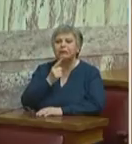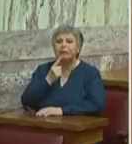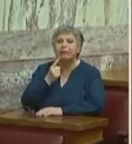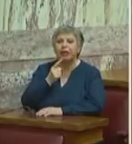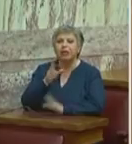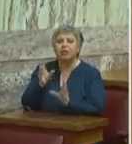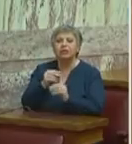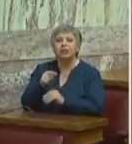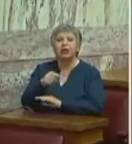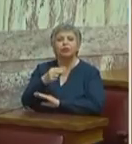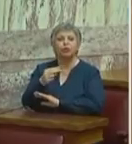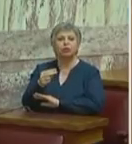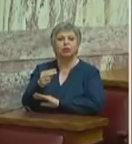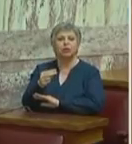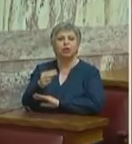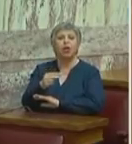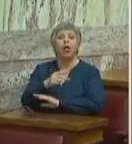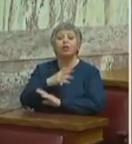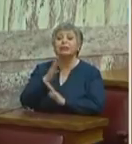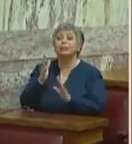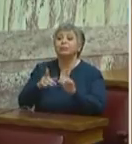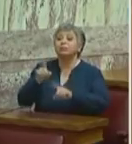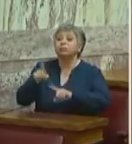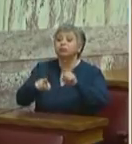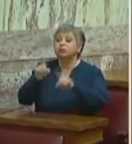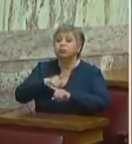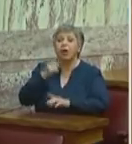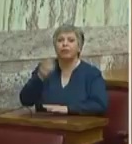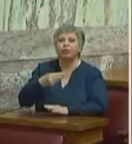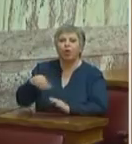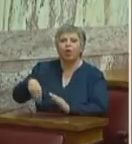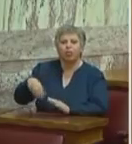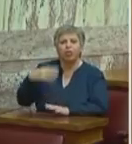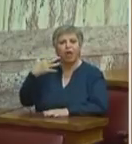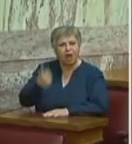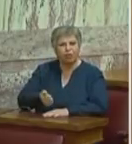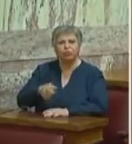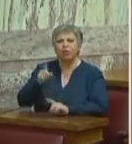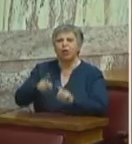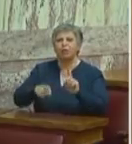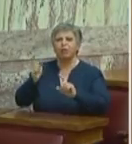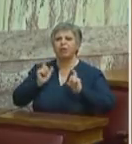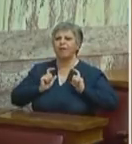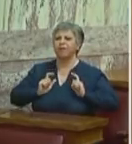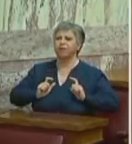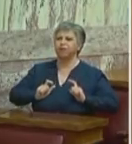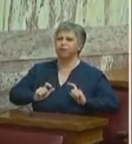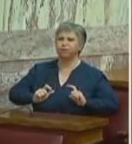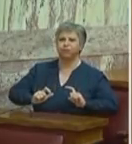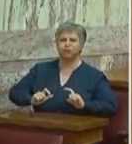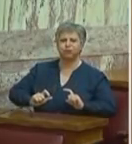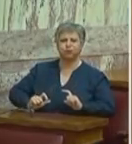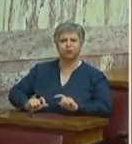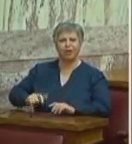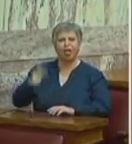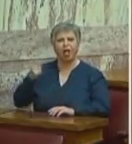Ότι κάποιοι τα πήρανε, ότι κάποιοι πλουτίσανε και μακάρι να βρεθούν ικανά στοιχεία ώστε να